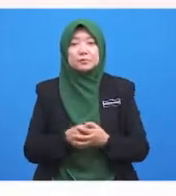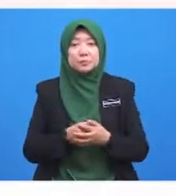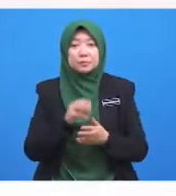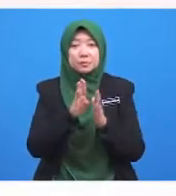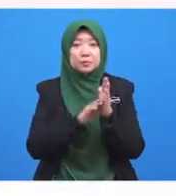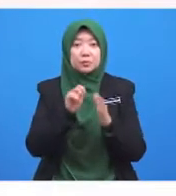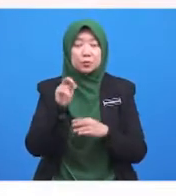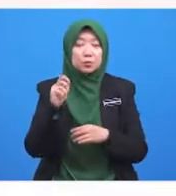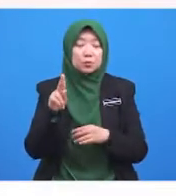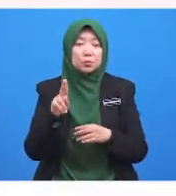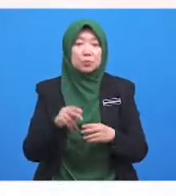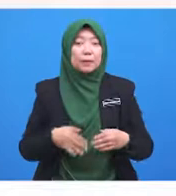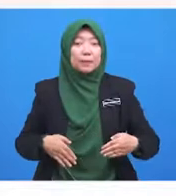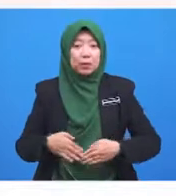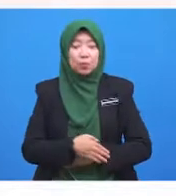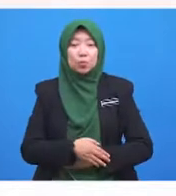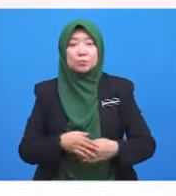bertungku, bengkung.